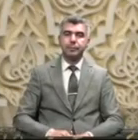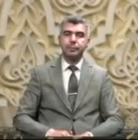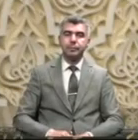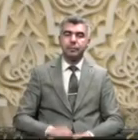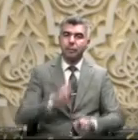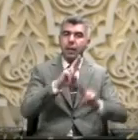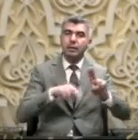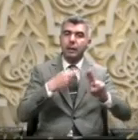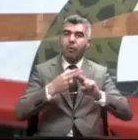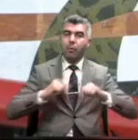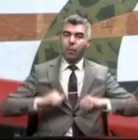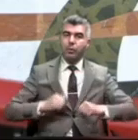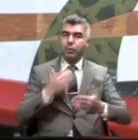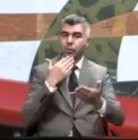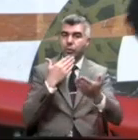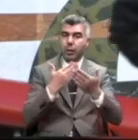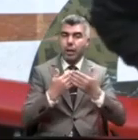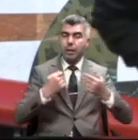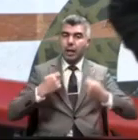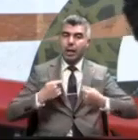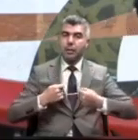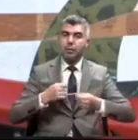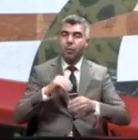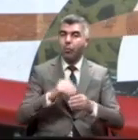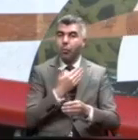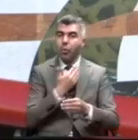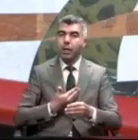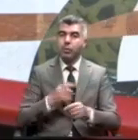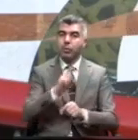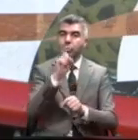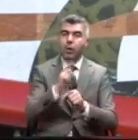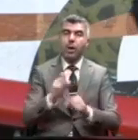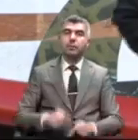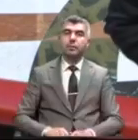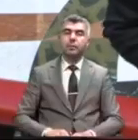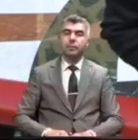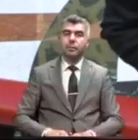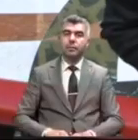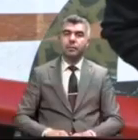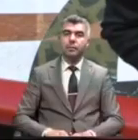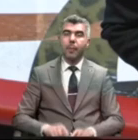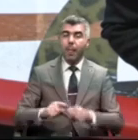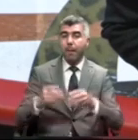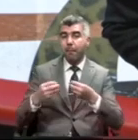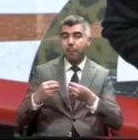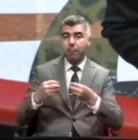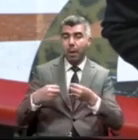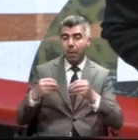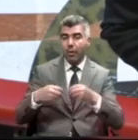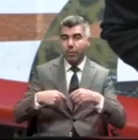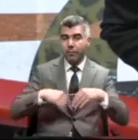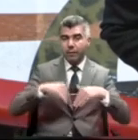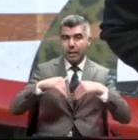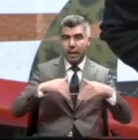شكرا السيد الرئيس وشكرا السيد المستشار على هذا السؤال الهام بالنسبه لبعاعه المتجولين اولا